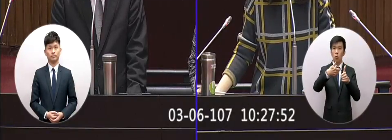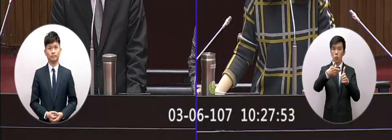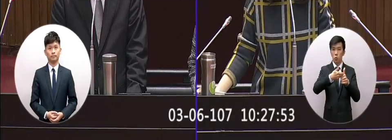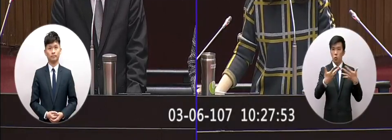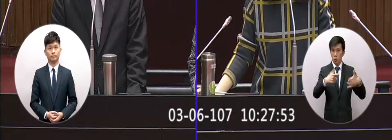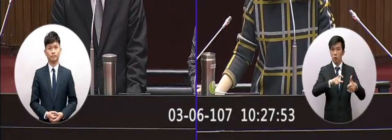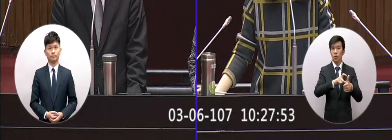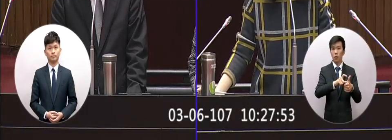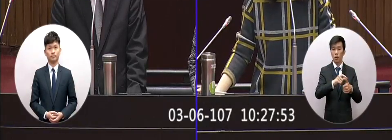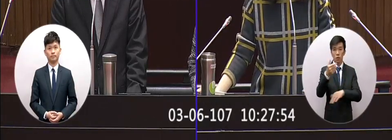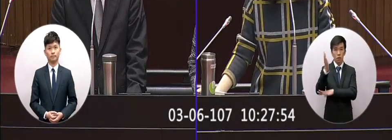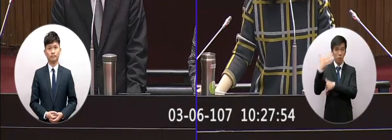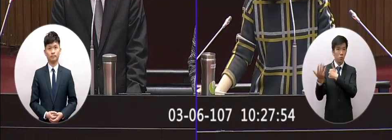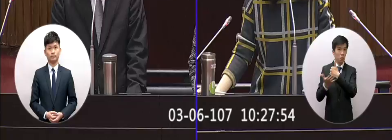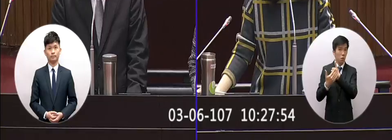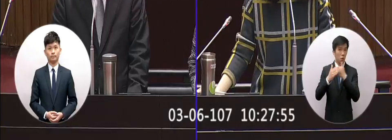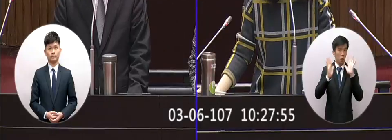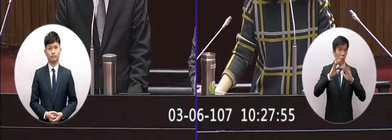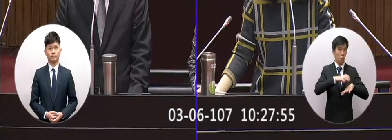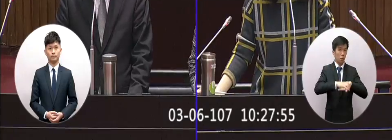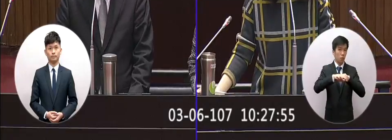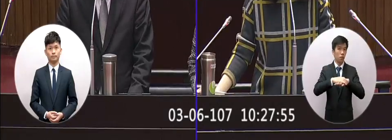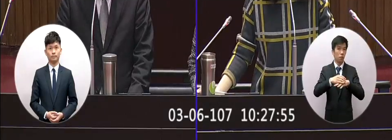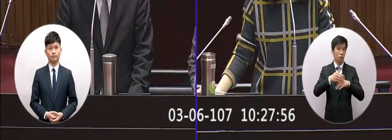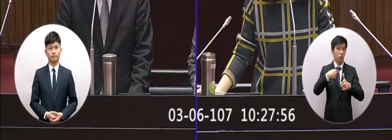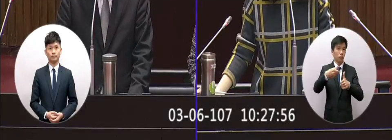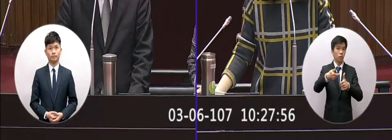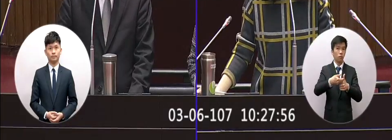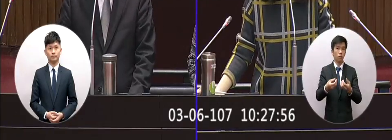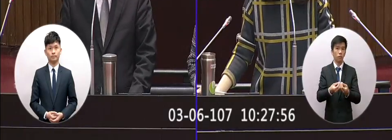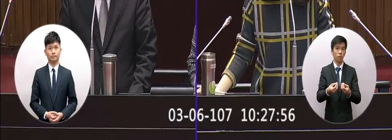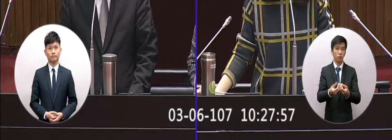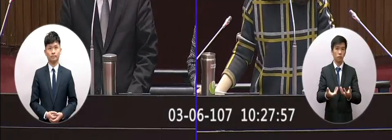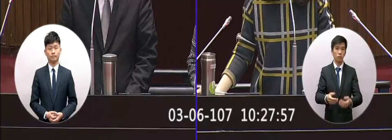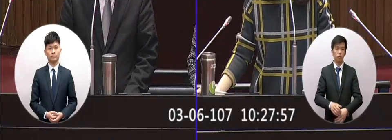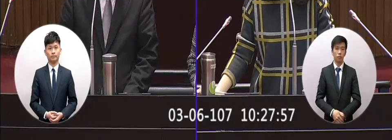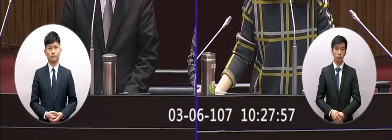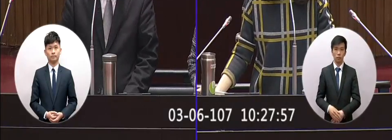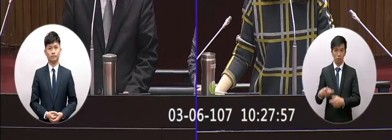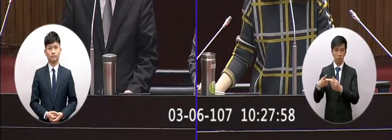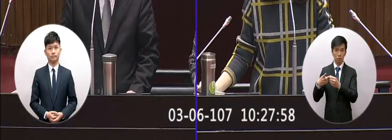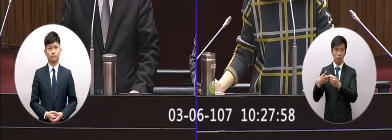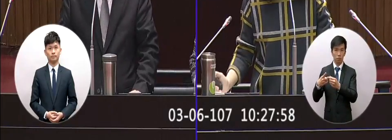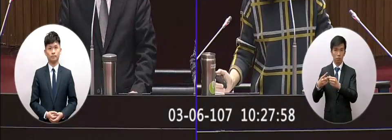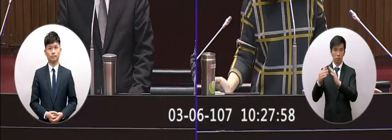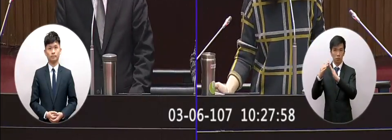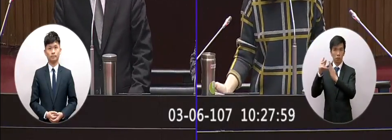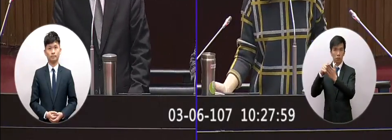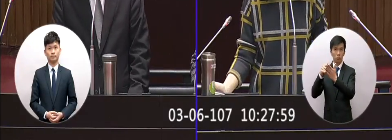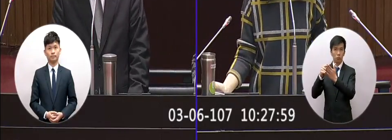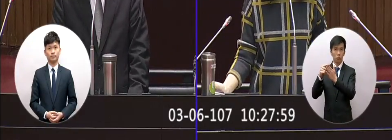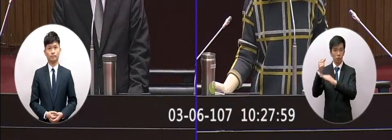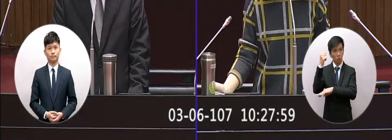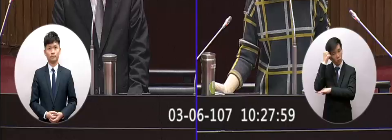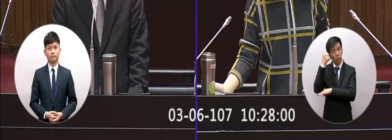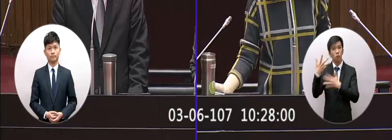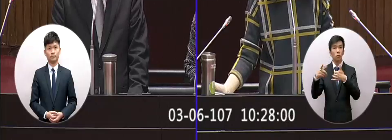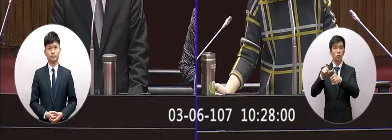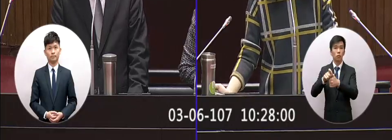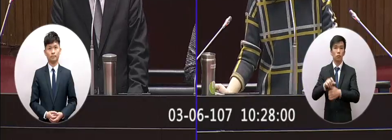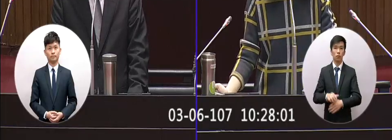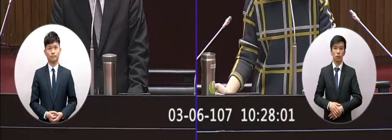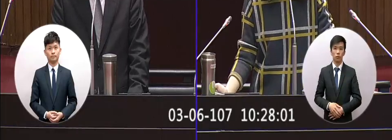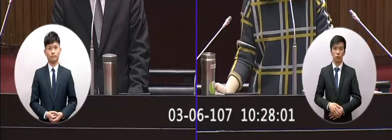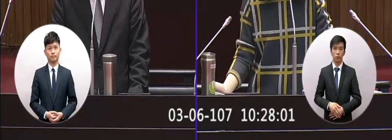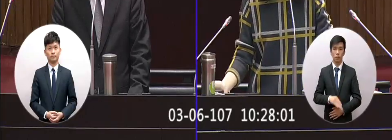政府来帮忙带小孩，那以及这个我们住的问题，所以我等一下要针对这两个问题